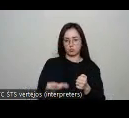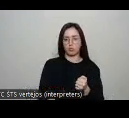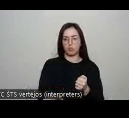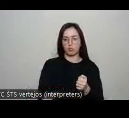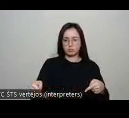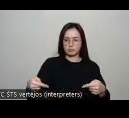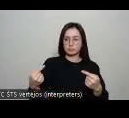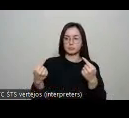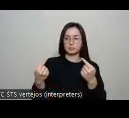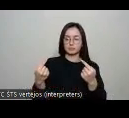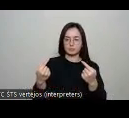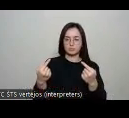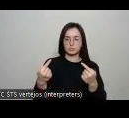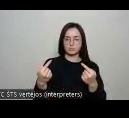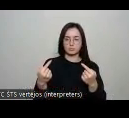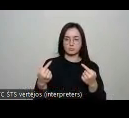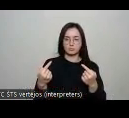visais atžvilgiais